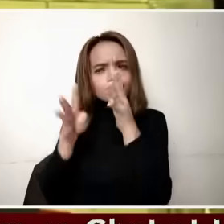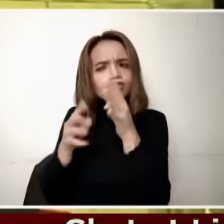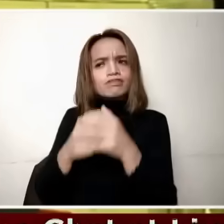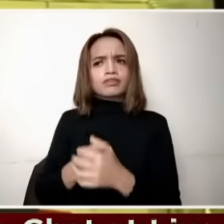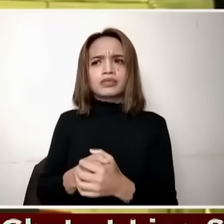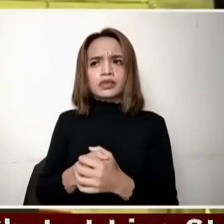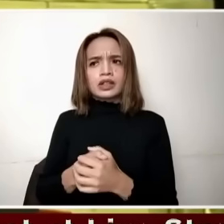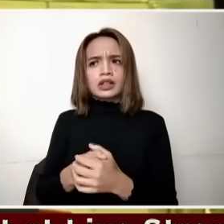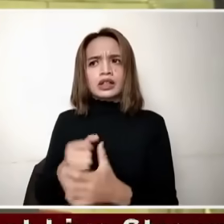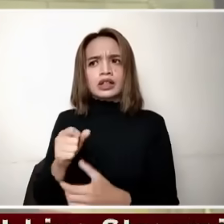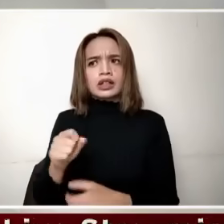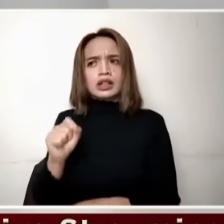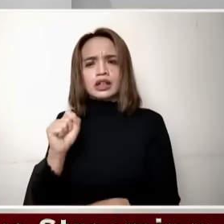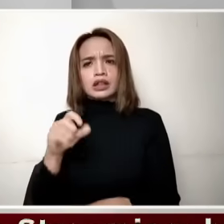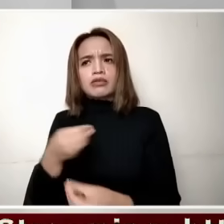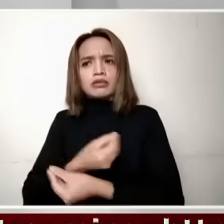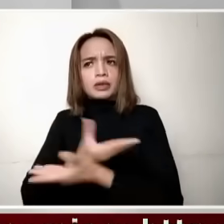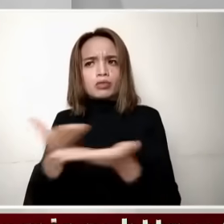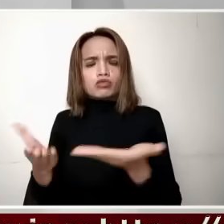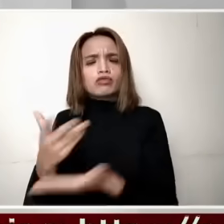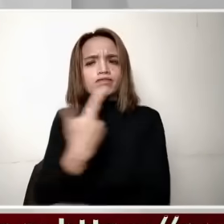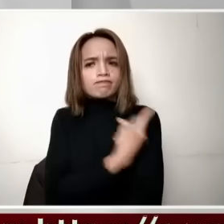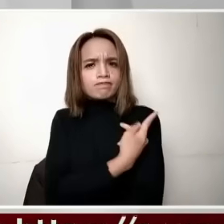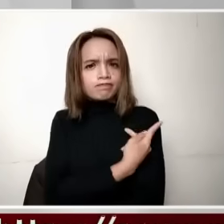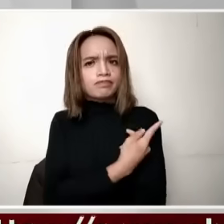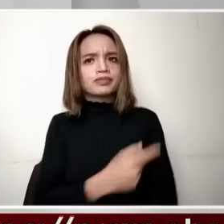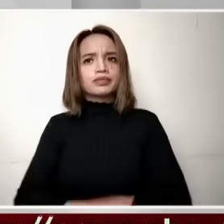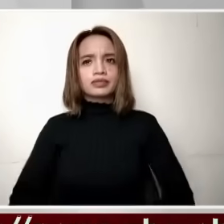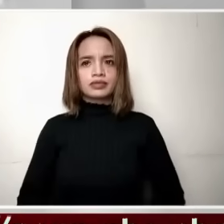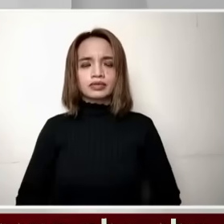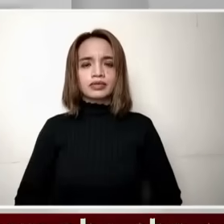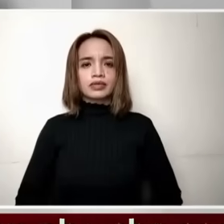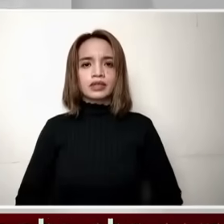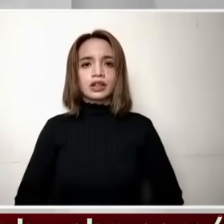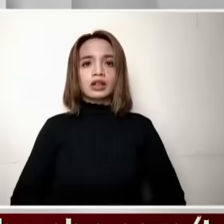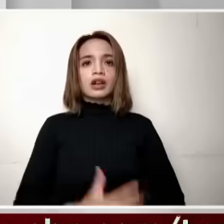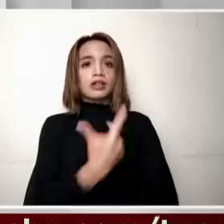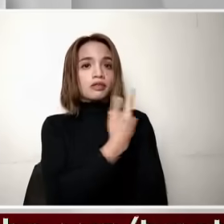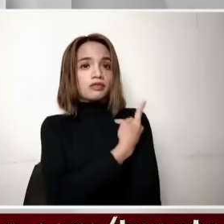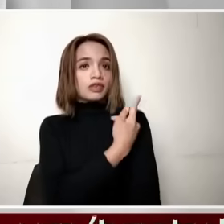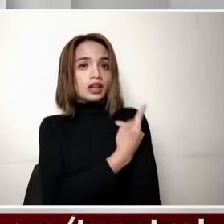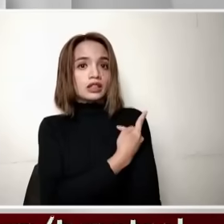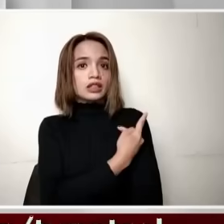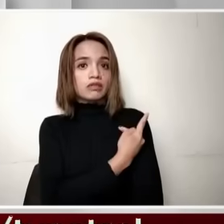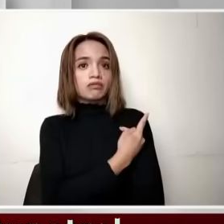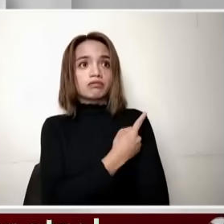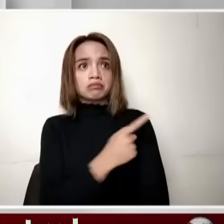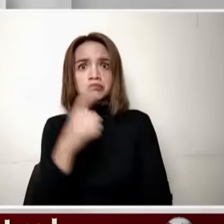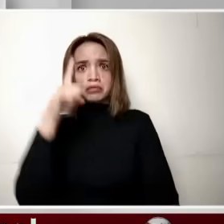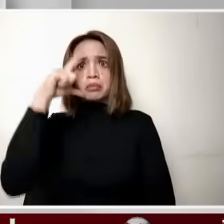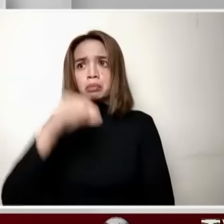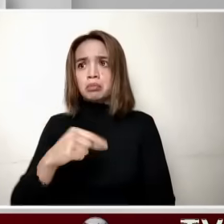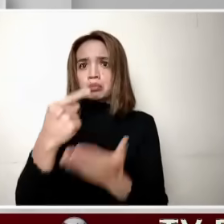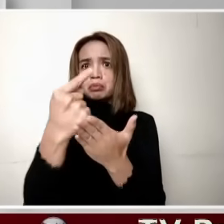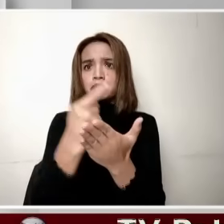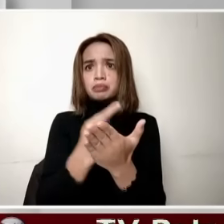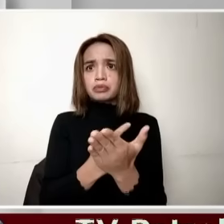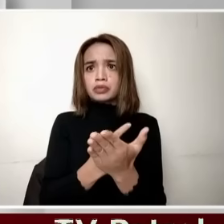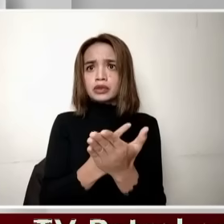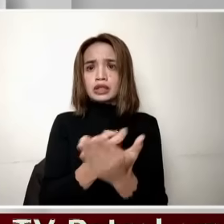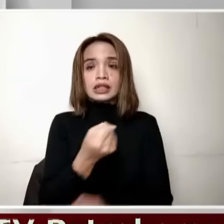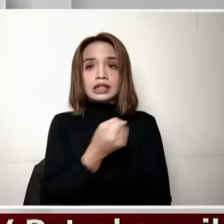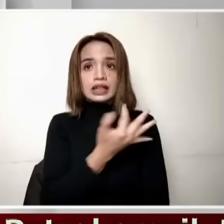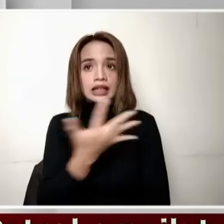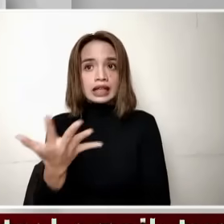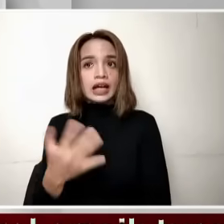and distribution of the vaccine. Bahagyang bumilis naman ang COVID vaccination sa bansa nitong nagdaang linggo, na muling pumalo sa average na